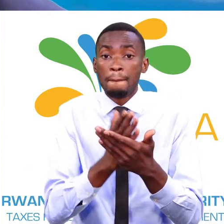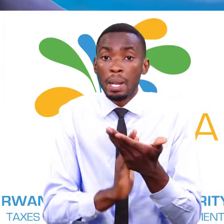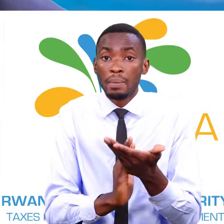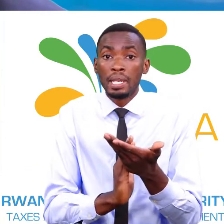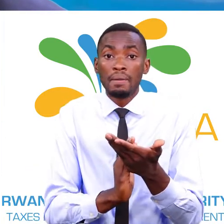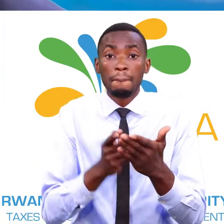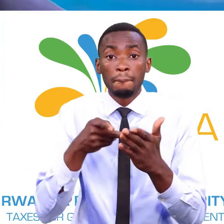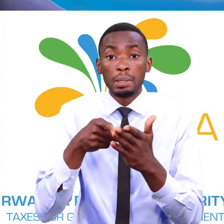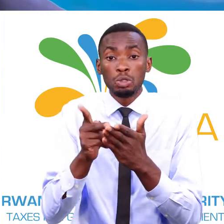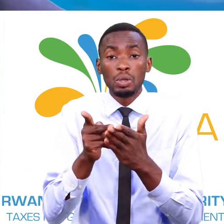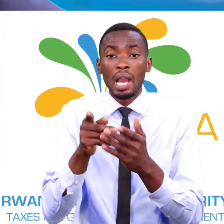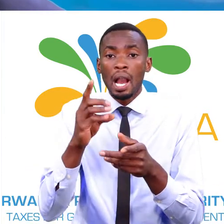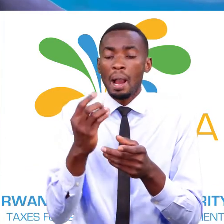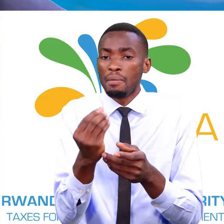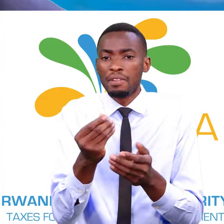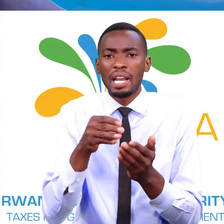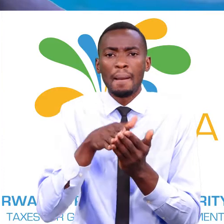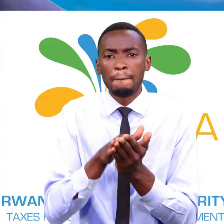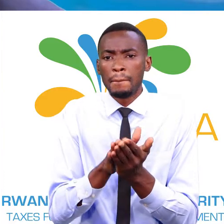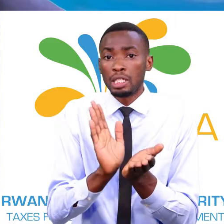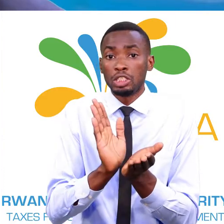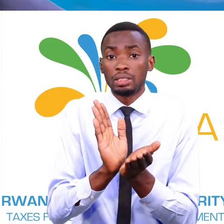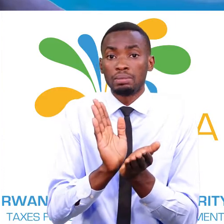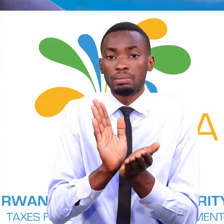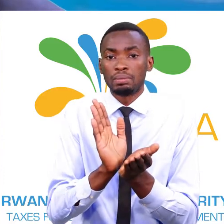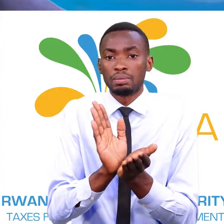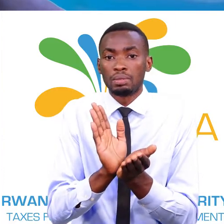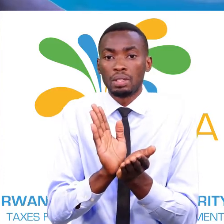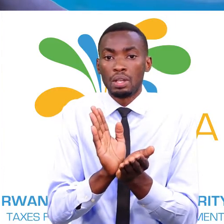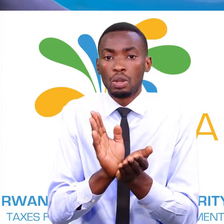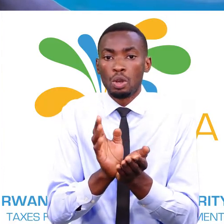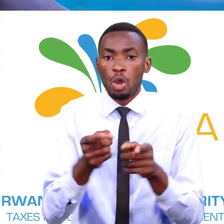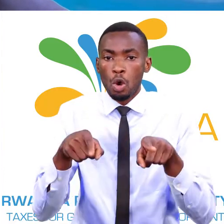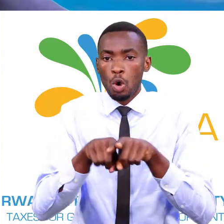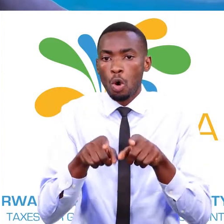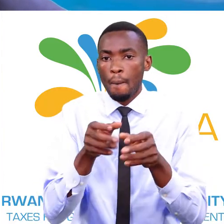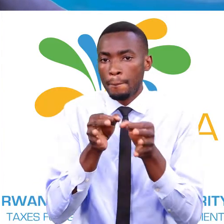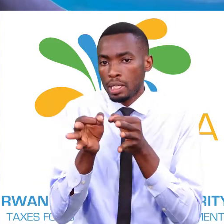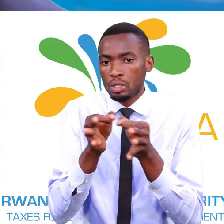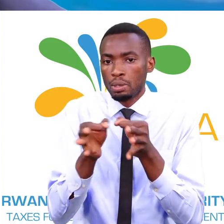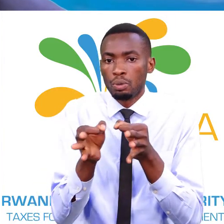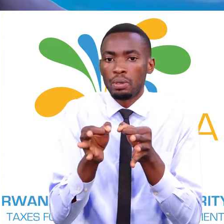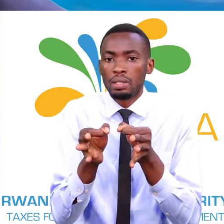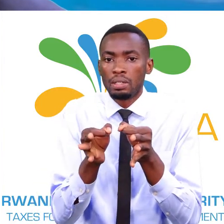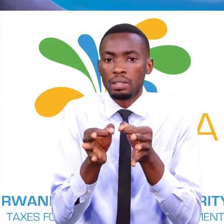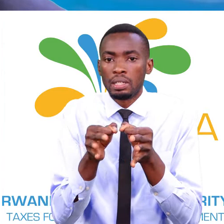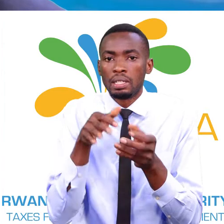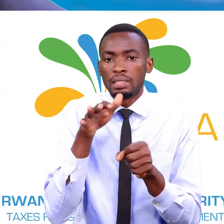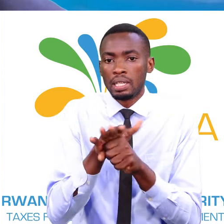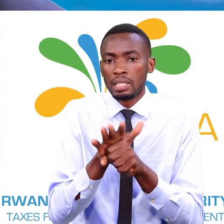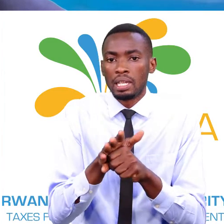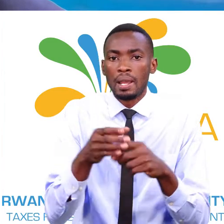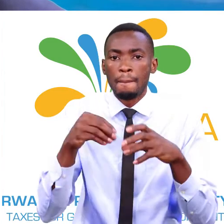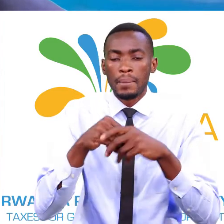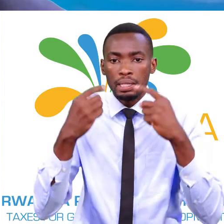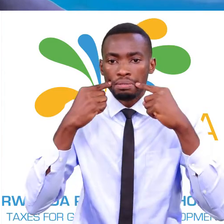bari babazwe bwa kabiri dushinzwe ku bipimo bya 2019 ibyo rero nk'uko byasobanuwe